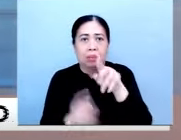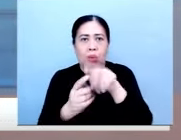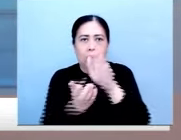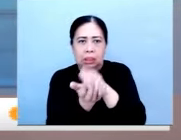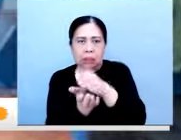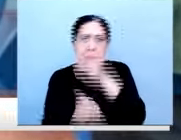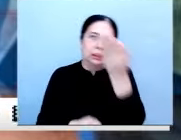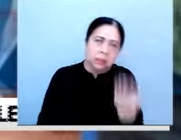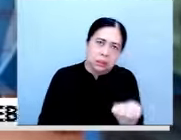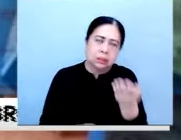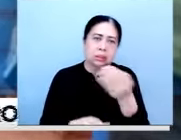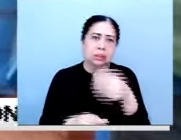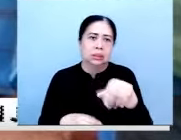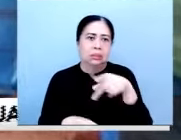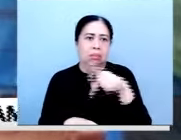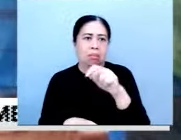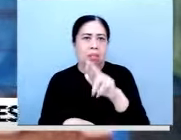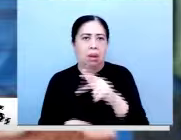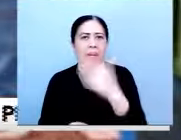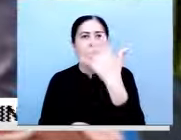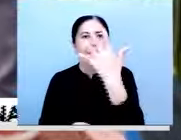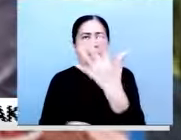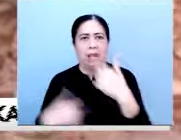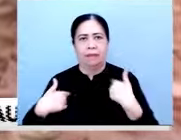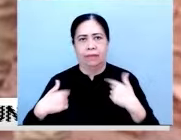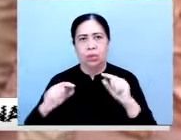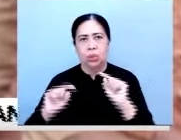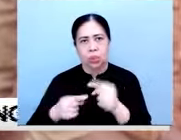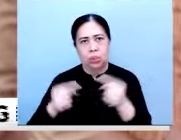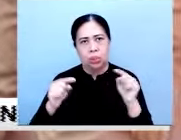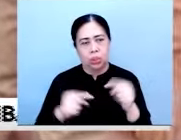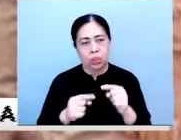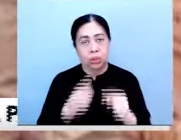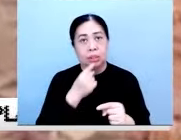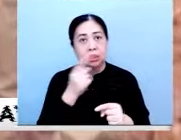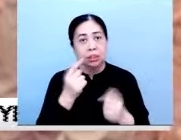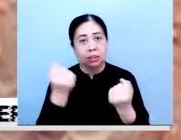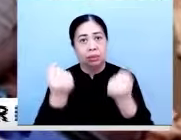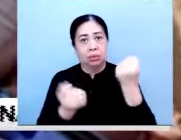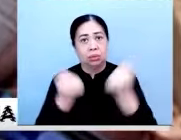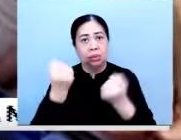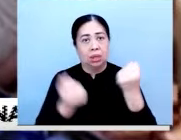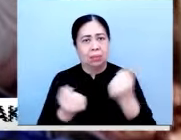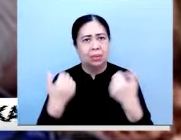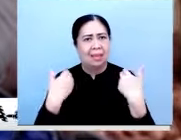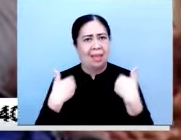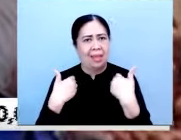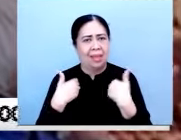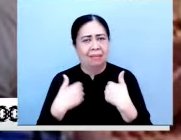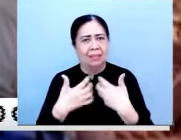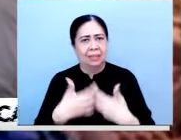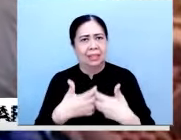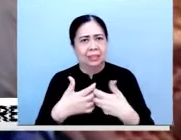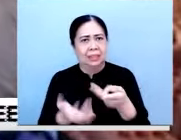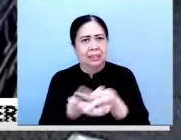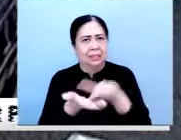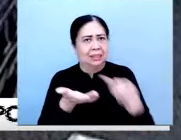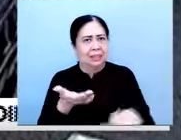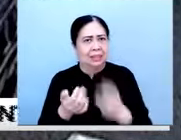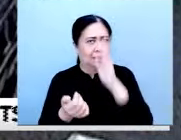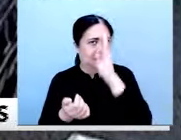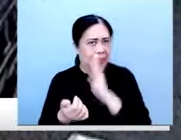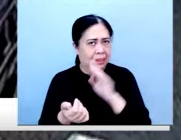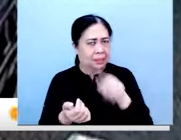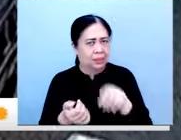isang parke. Lima ang nasugatan sa insidente. Ayon sa driver, nagkaroon ng mechanical failure ang kanyang sasakyan,